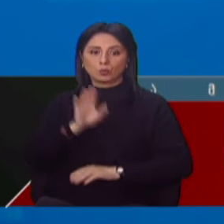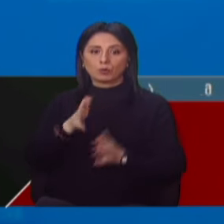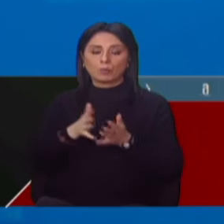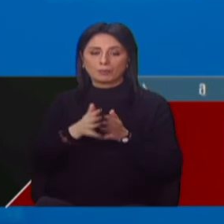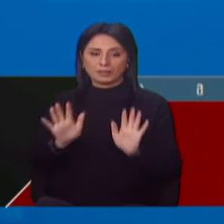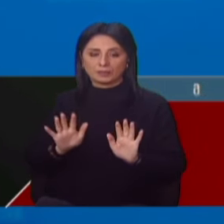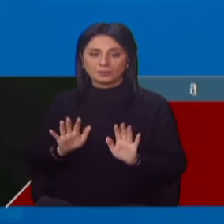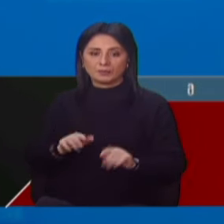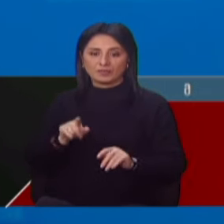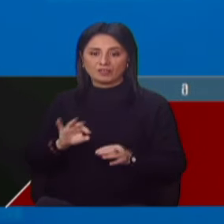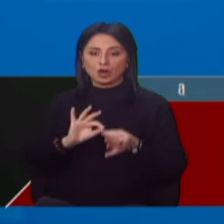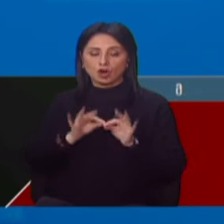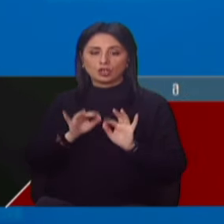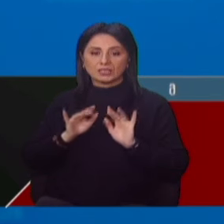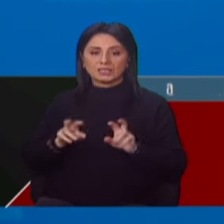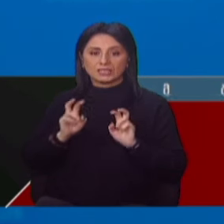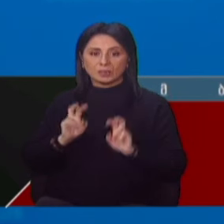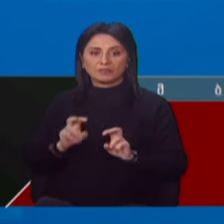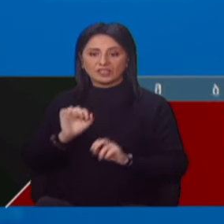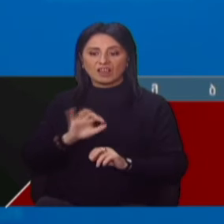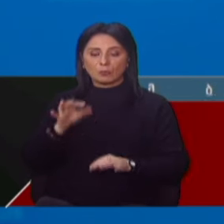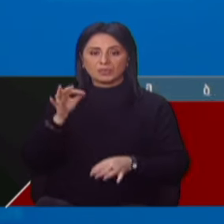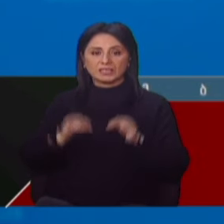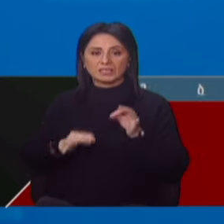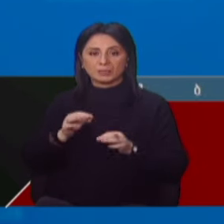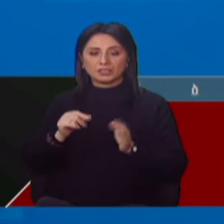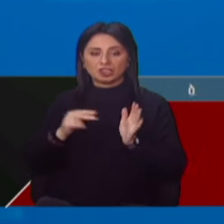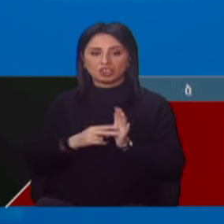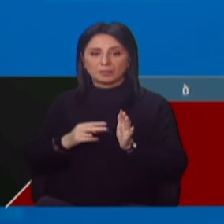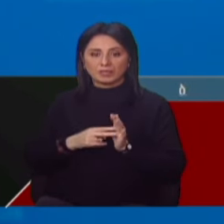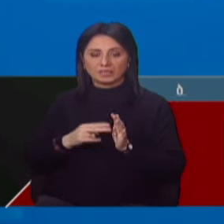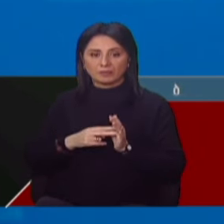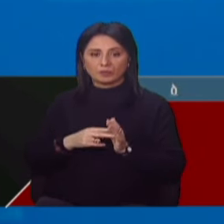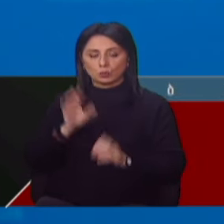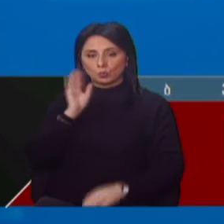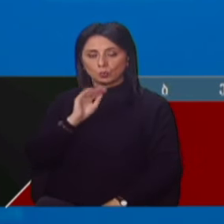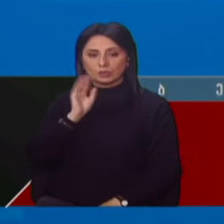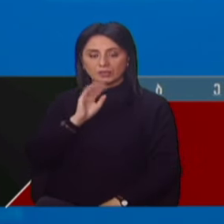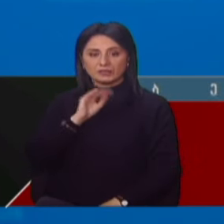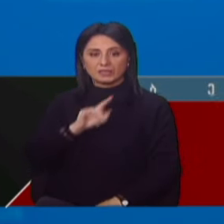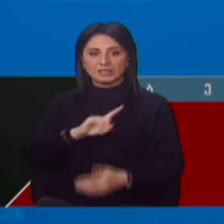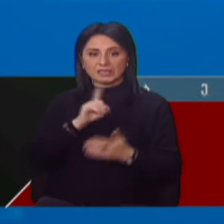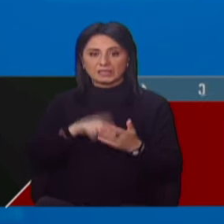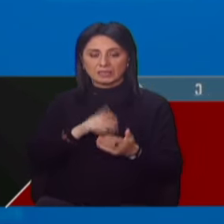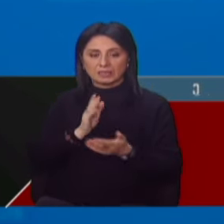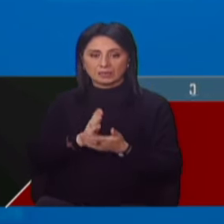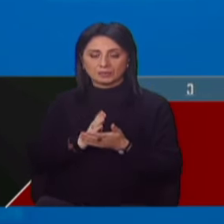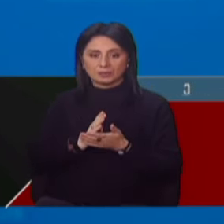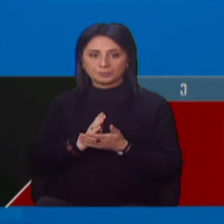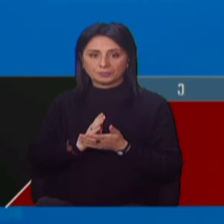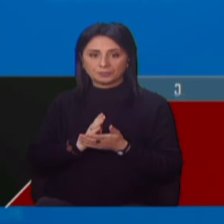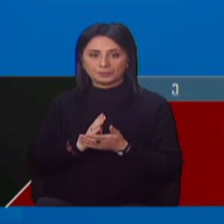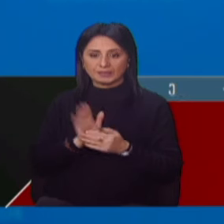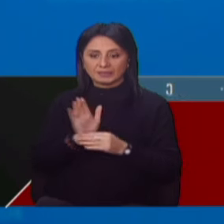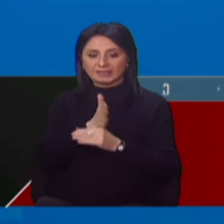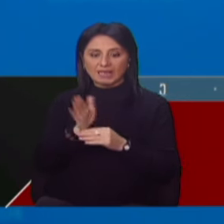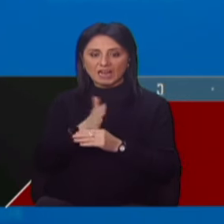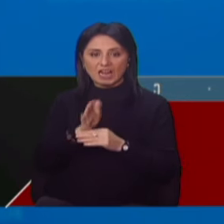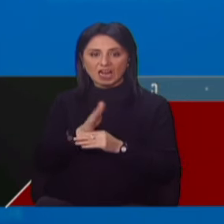მეტიც ამ კონკრეტულ საქმეში ევროპული სასამართლოს შეფასებით, როდესაც საკითხი არის